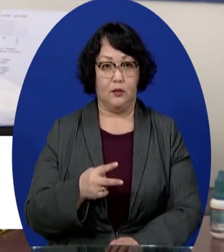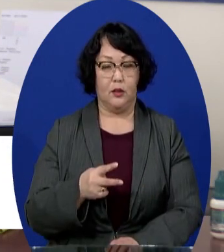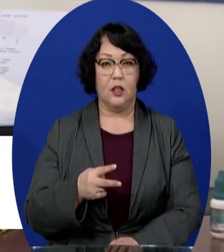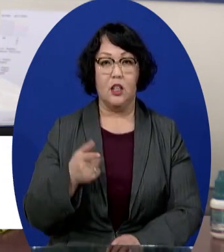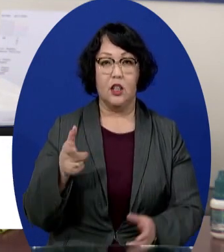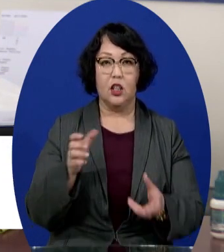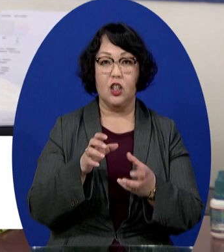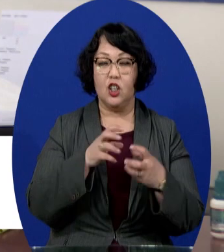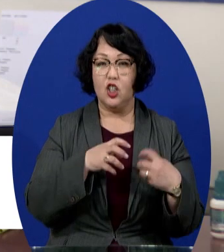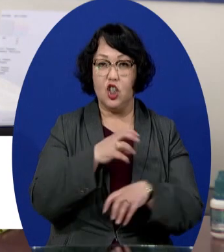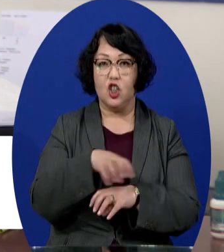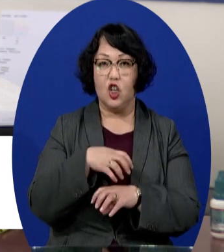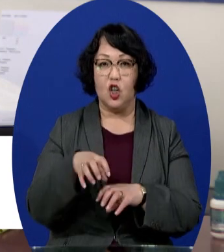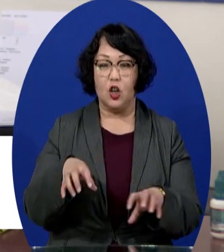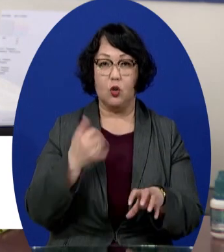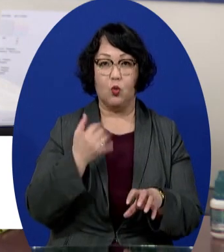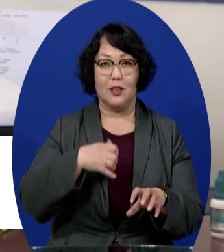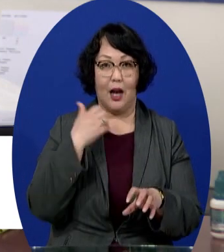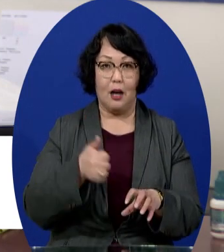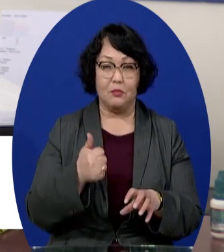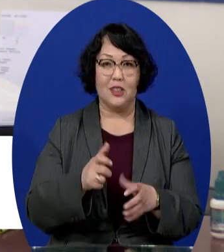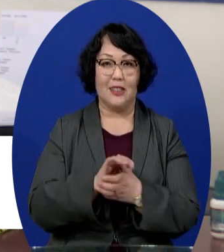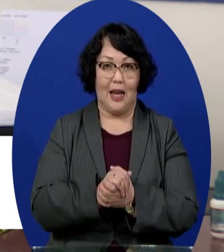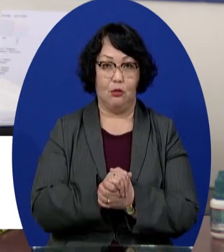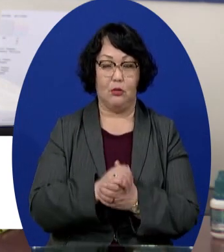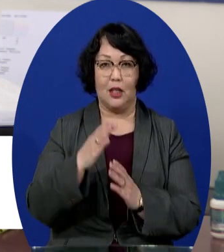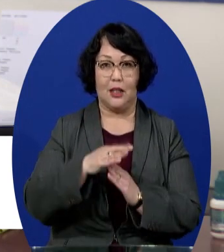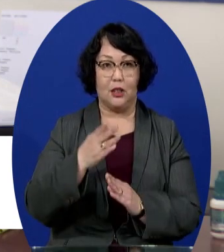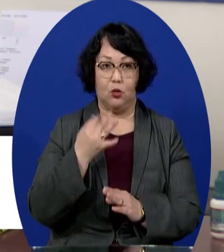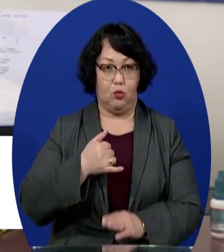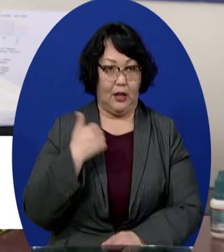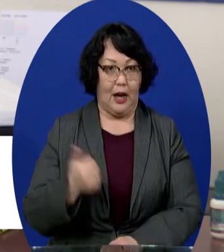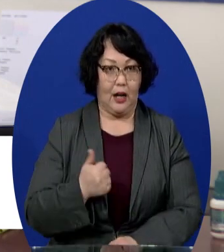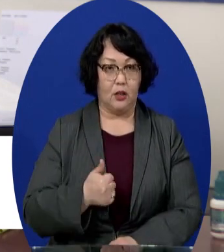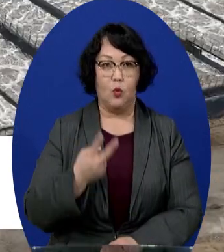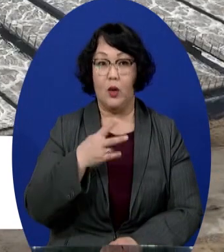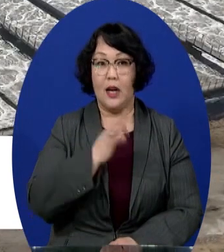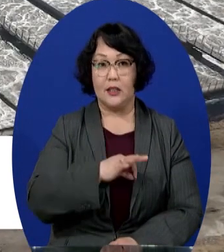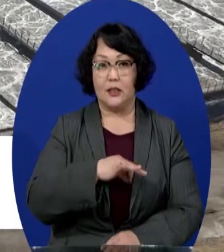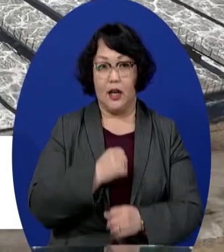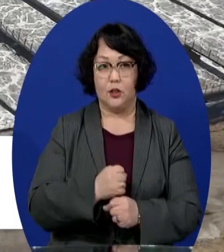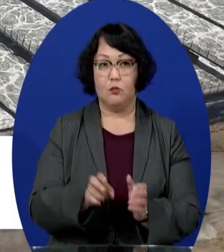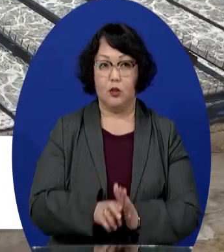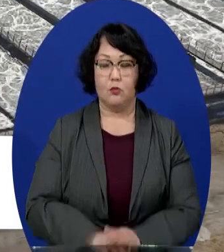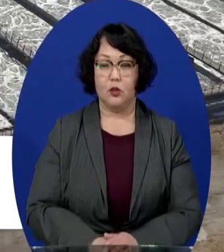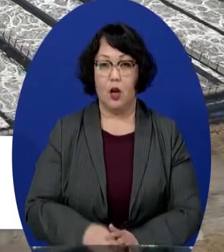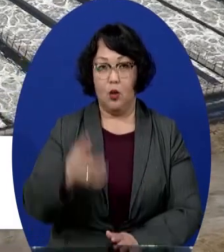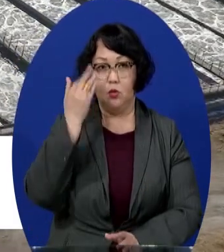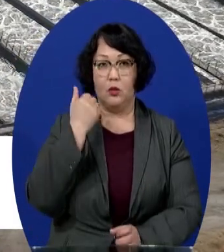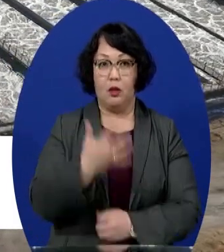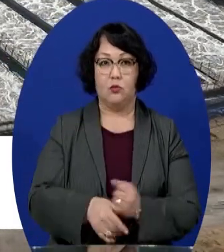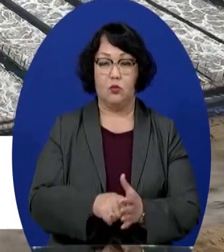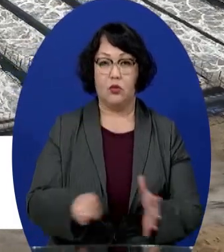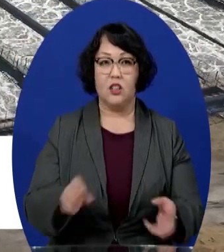одоо гэр оролтын ус хангамжийг найдвартай тасралтгүй хангахад ийм өргөжтэй ажиллана. Ойрын 5 жилд